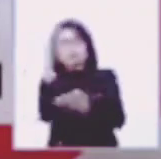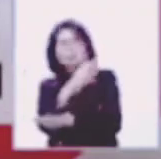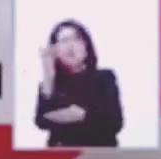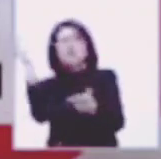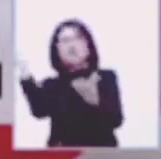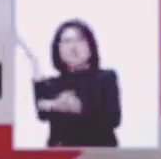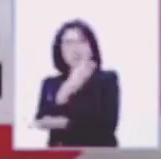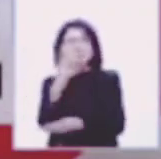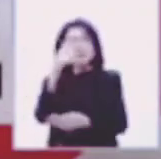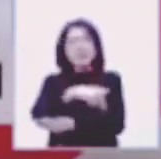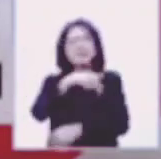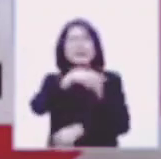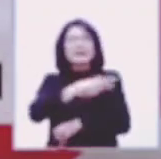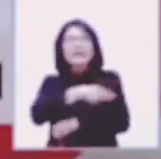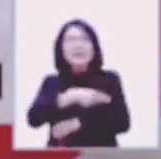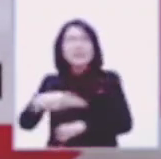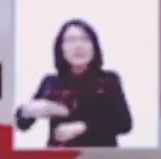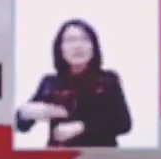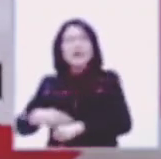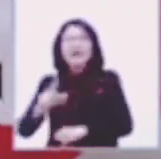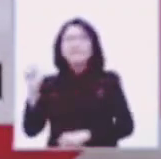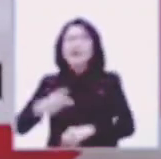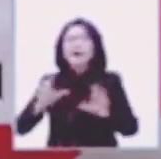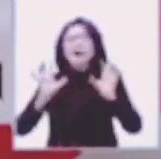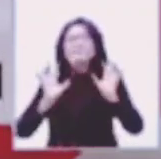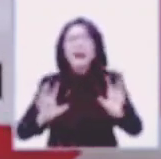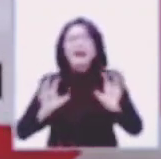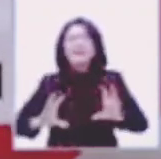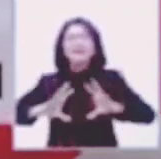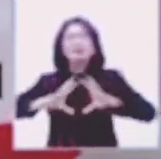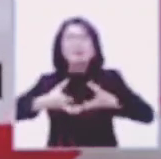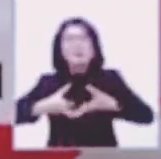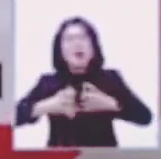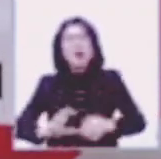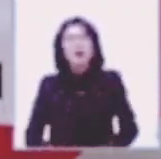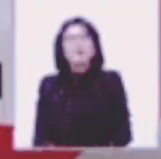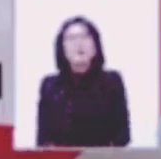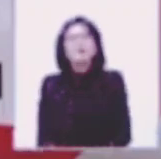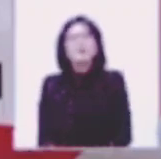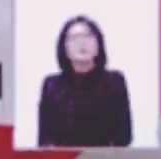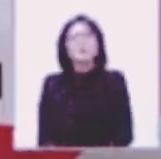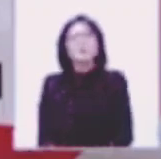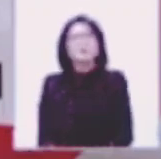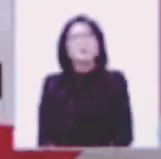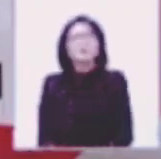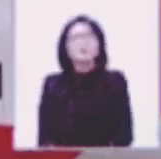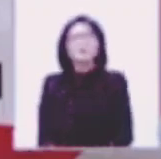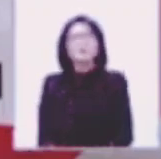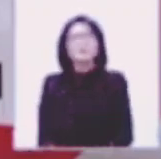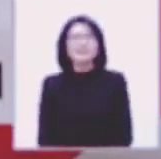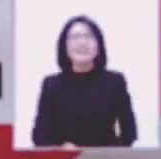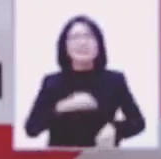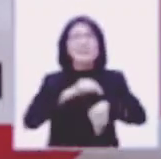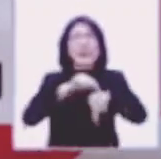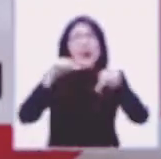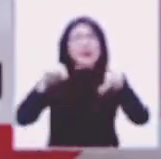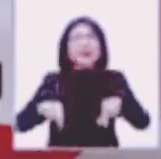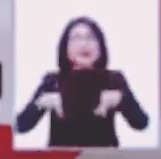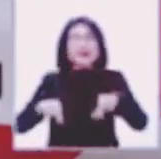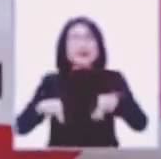penggundulan hutan di negara kita tertinggi di dunia. Nah, saat